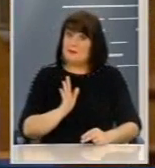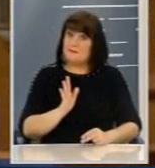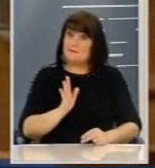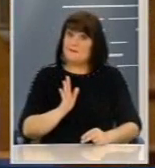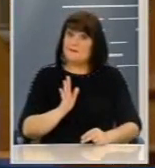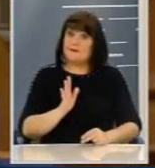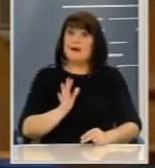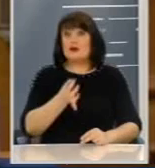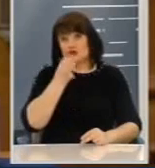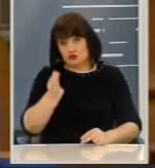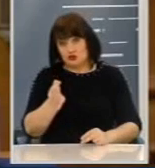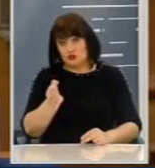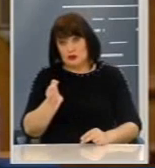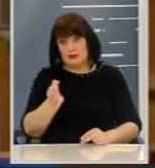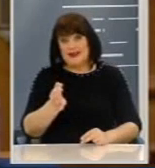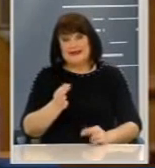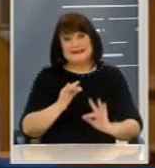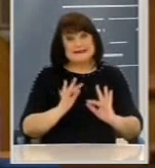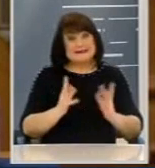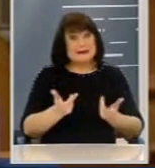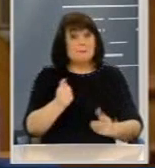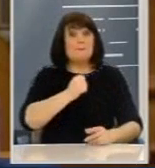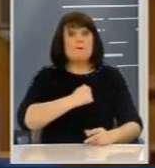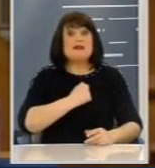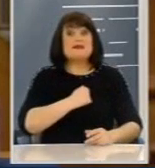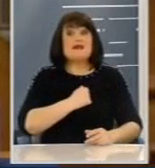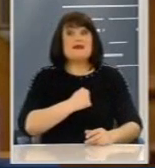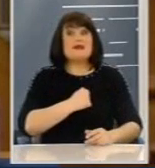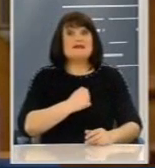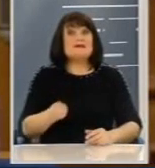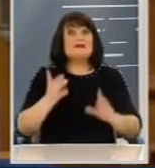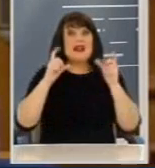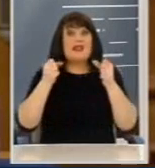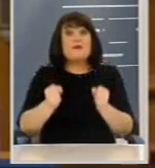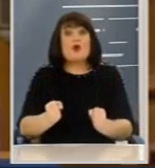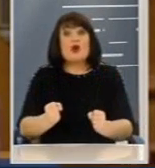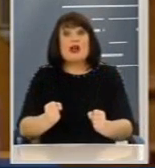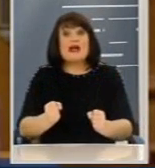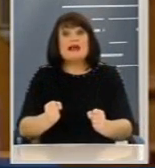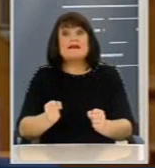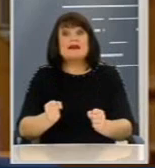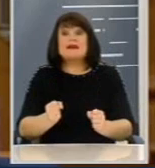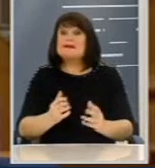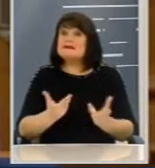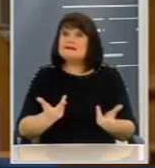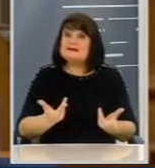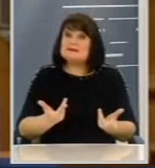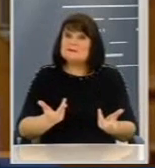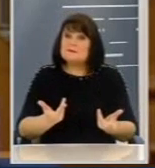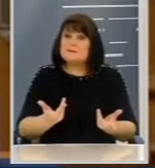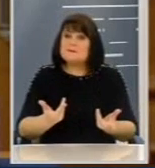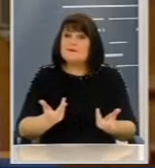που σας έθεσα. Ποια είναι η άποψή σας, η θέση της Νέας Δημοκρατίας σχέση με τα μέτρα? Και ξέρετε γιατί δεν